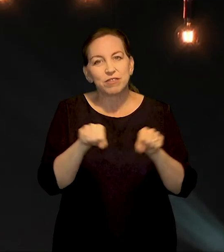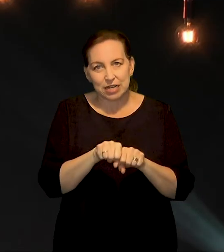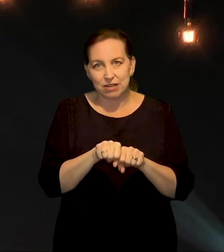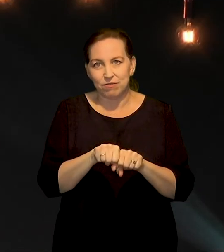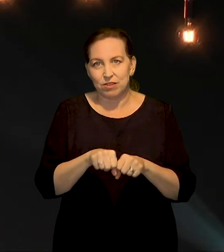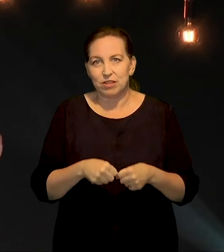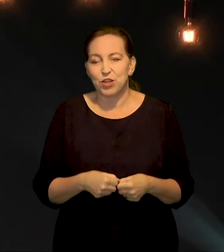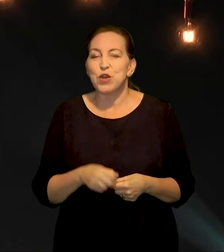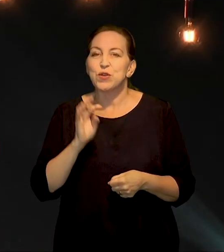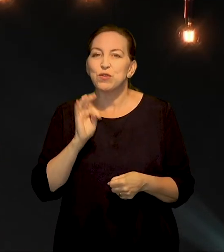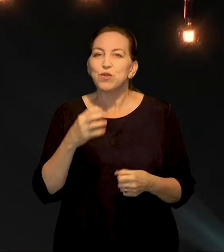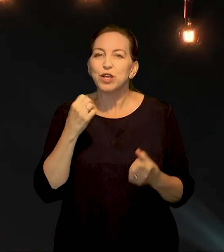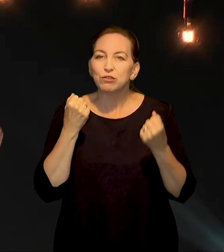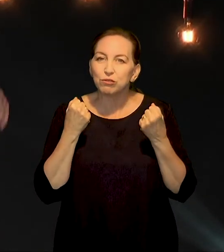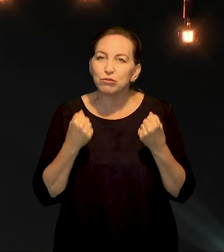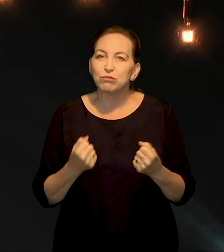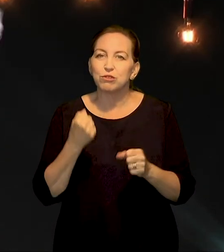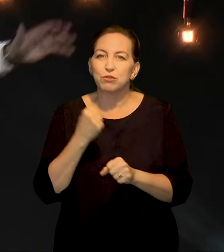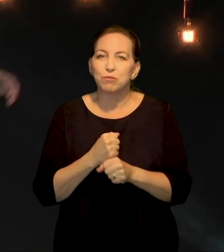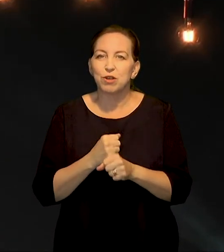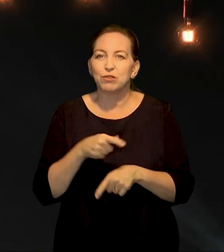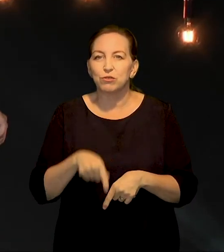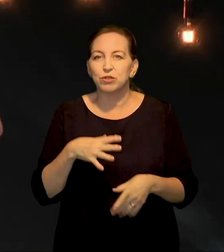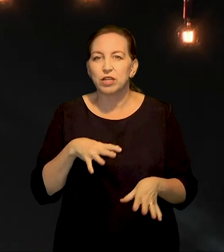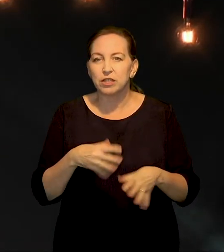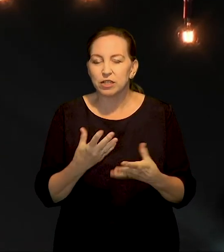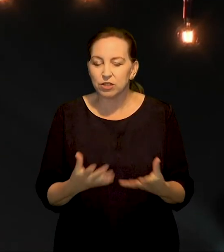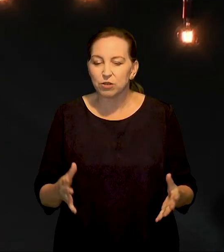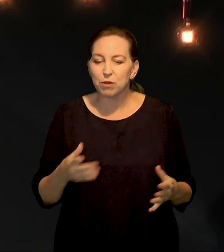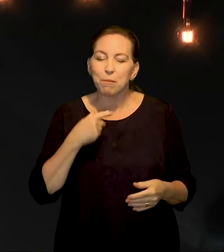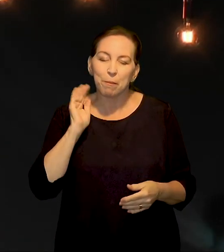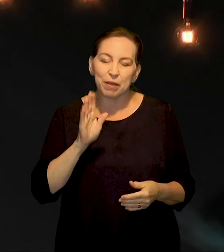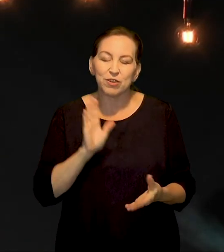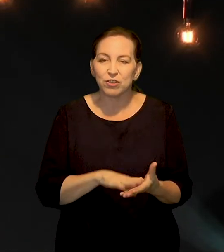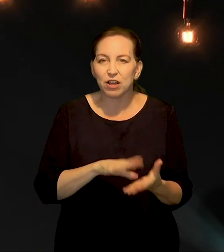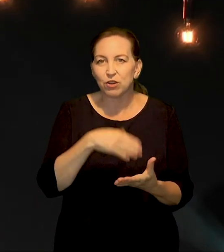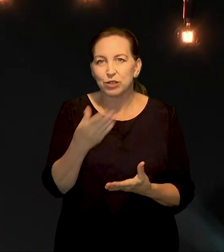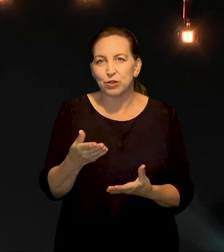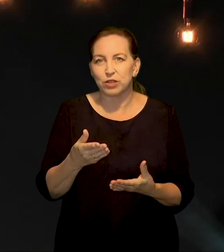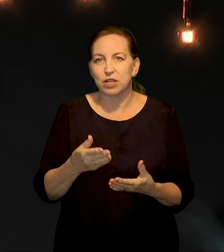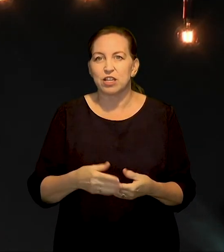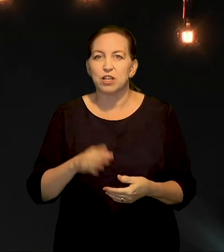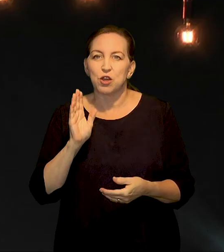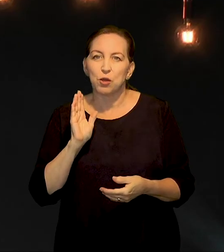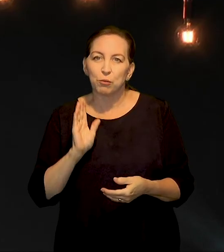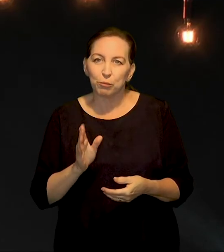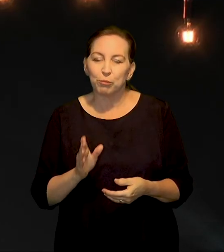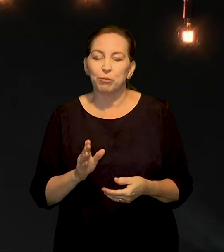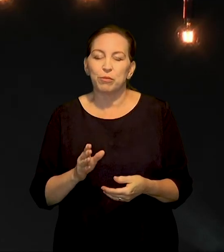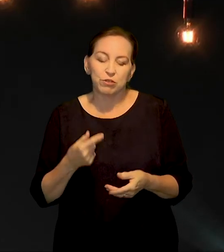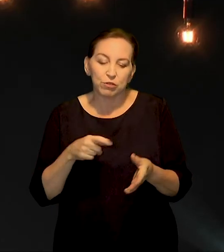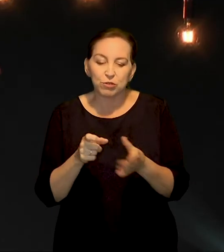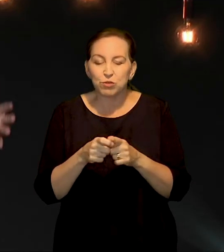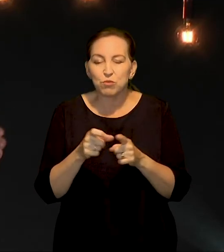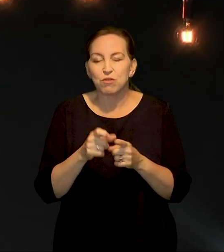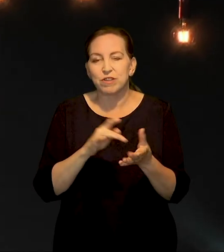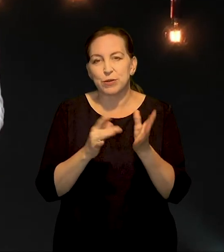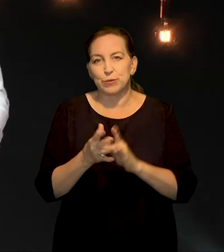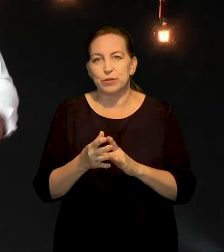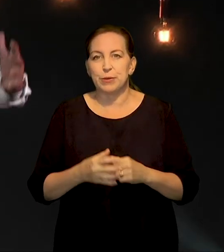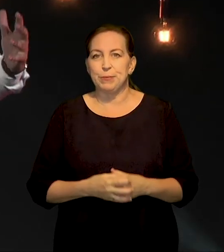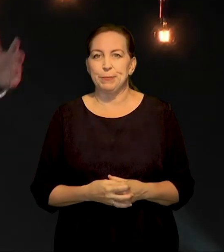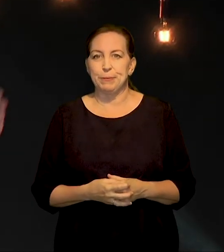osobę na tym miejscu i modlę się teraz w imieniu Jezusa Chrystusa. Ty działaj. Sprawdź i zobacz, czy my oceniamy innych. Sprawdź, jakie jest